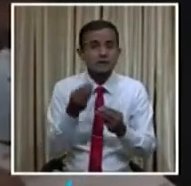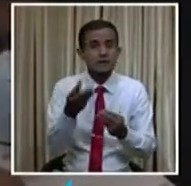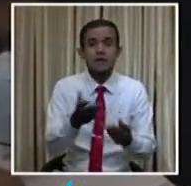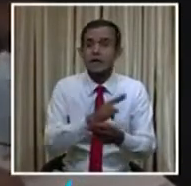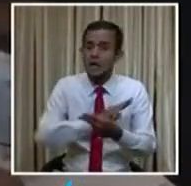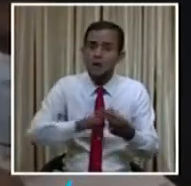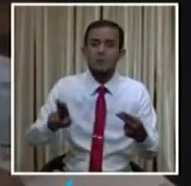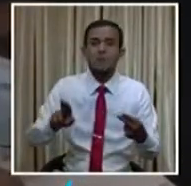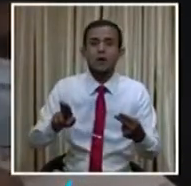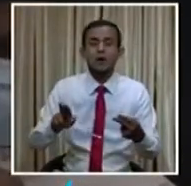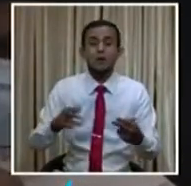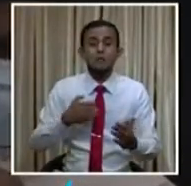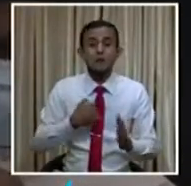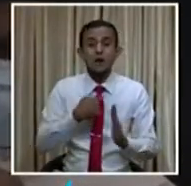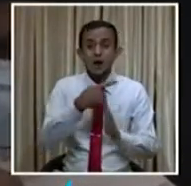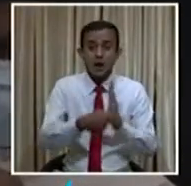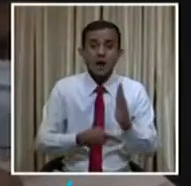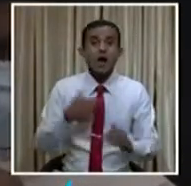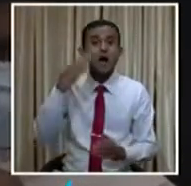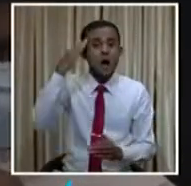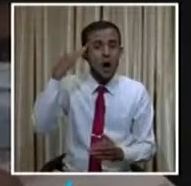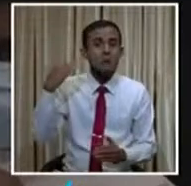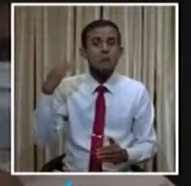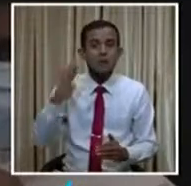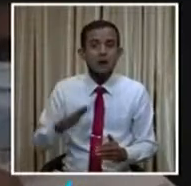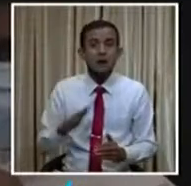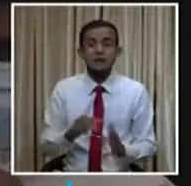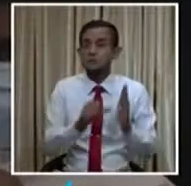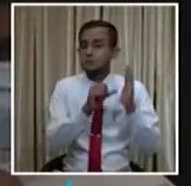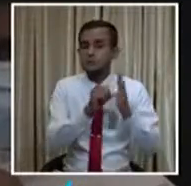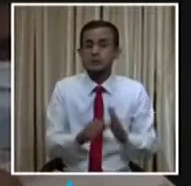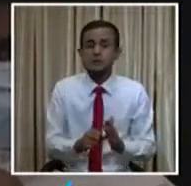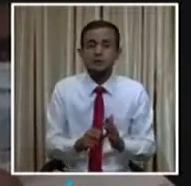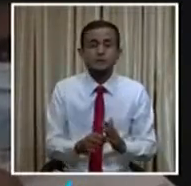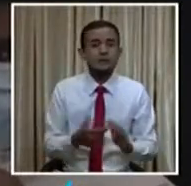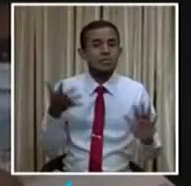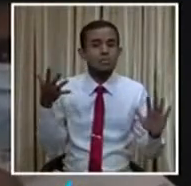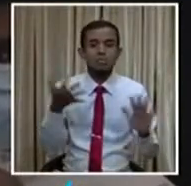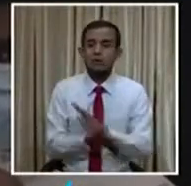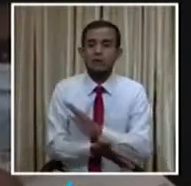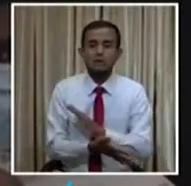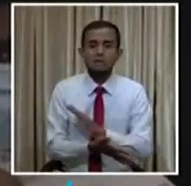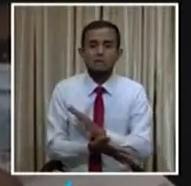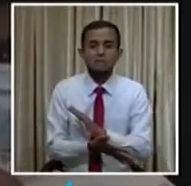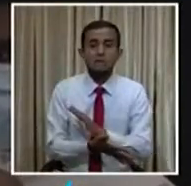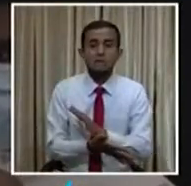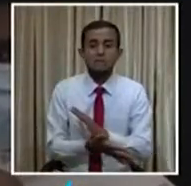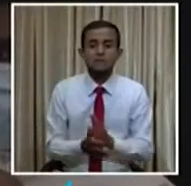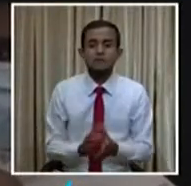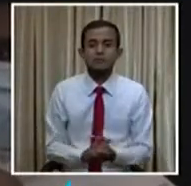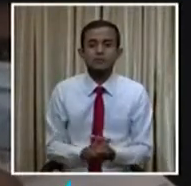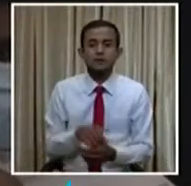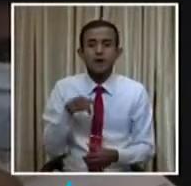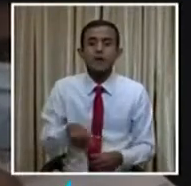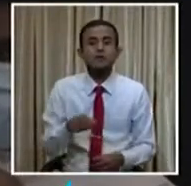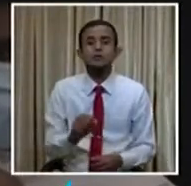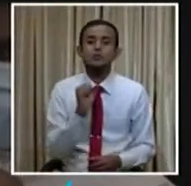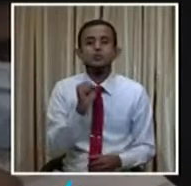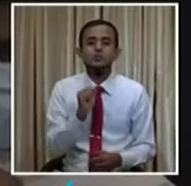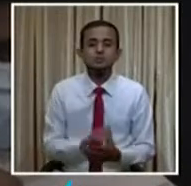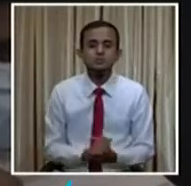මේක ලක් මාතාව ශාප කරන සාහසික අපරාධයක් කියලා අද මොකද වෙලා